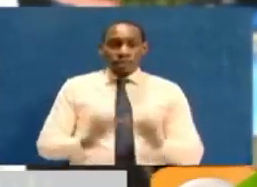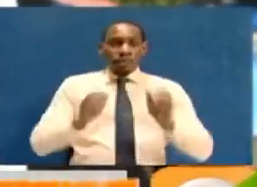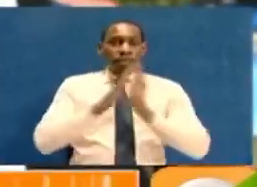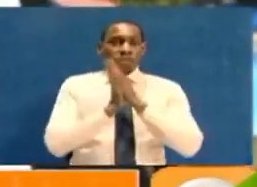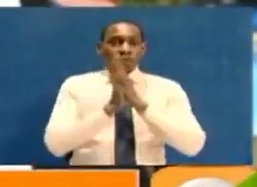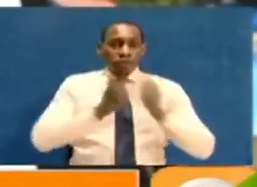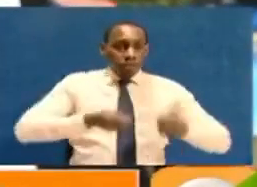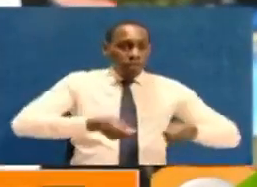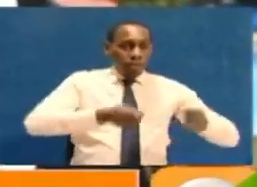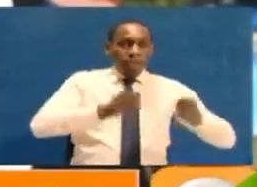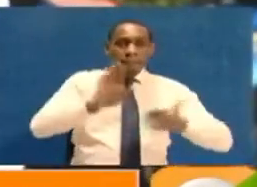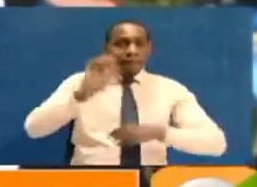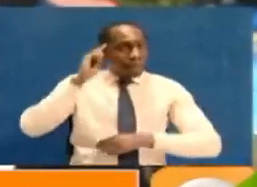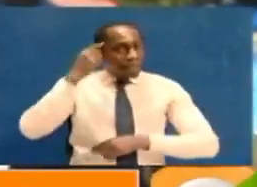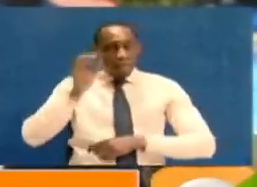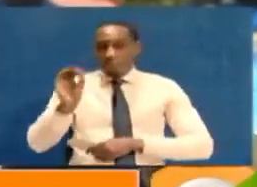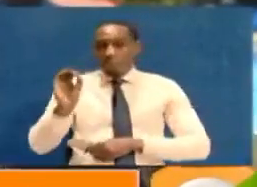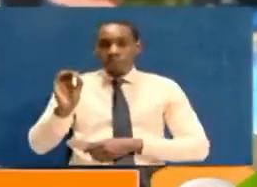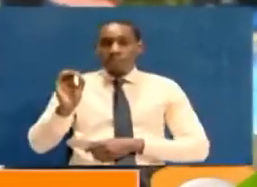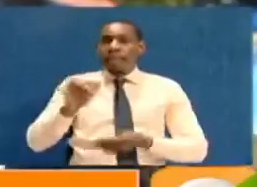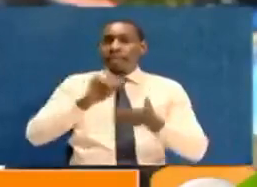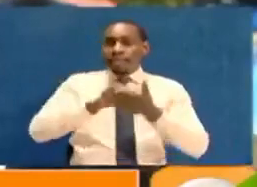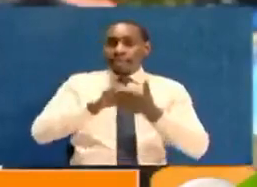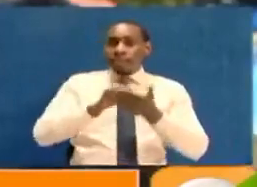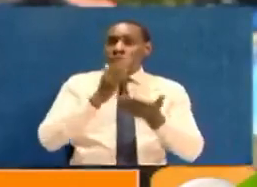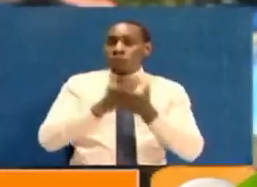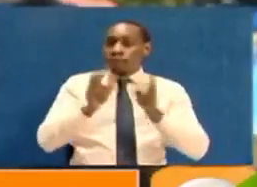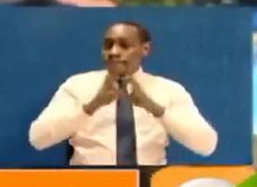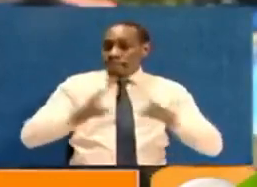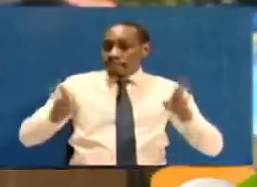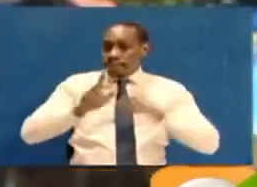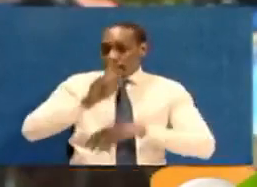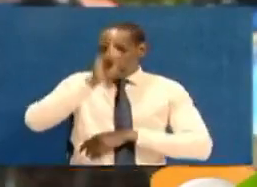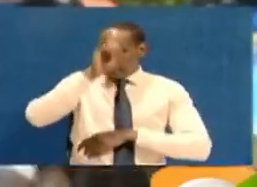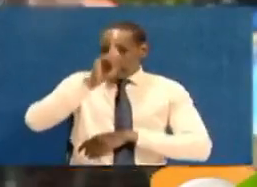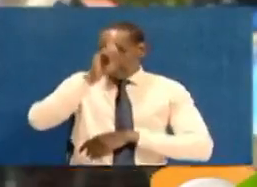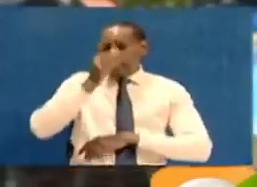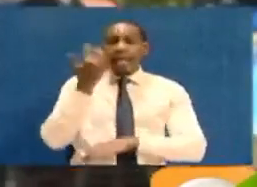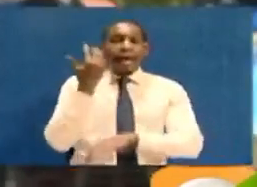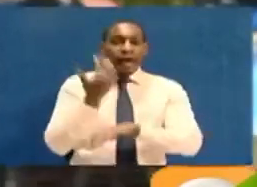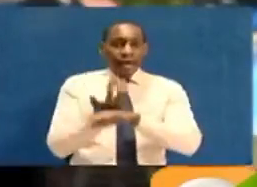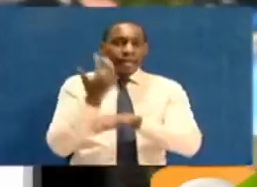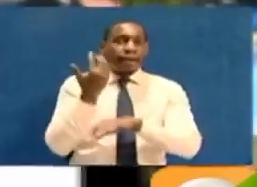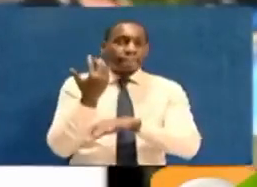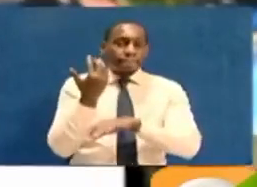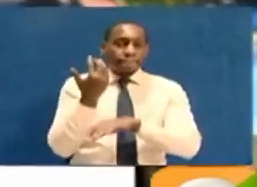Wilbaro sio vile mnafikiria. It is a very serious and complex